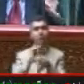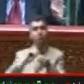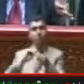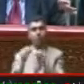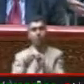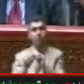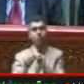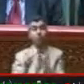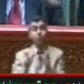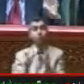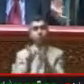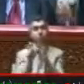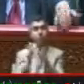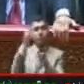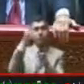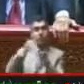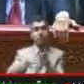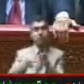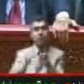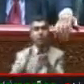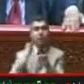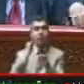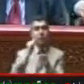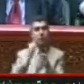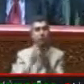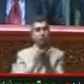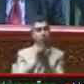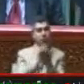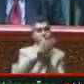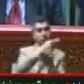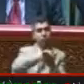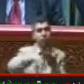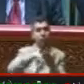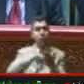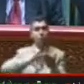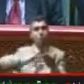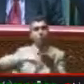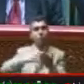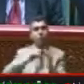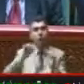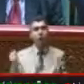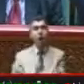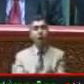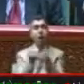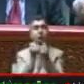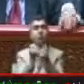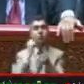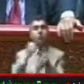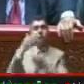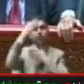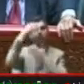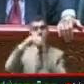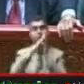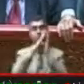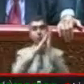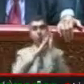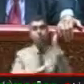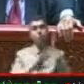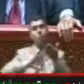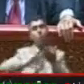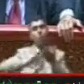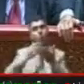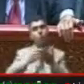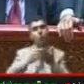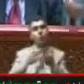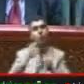إشكالية الحكامة التي على أساسها يراهن كل إصلاح العميق الذي يعرفه المغرب